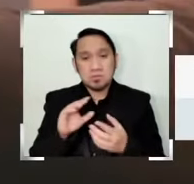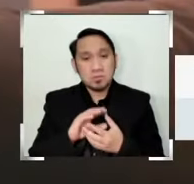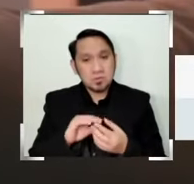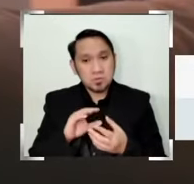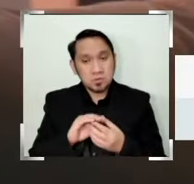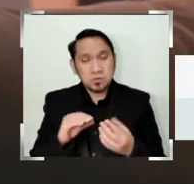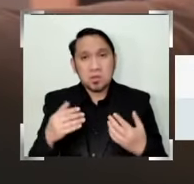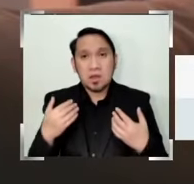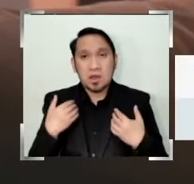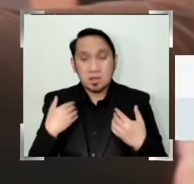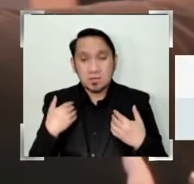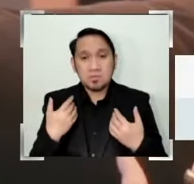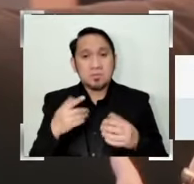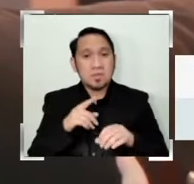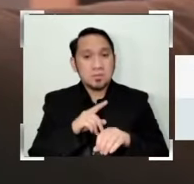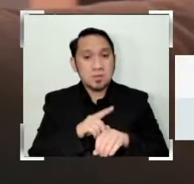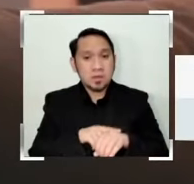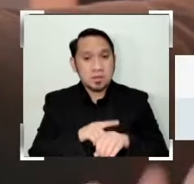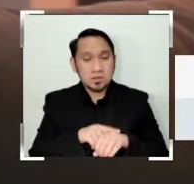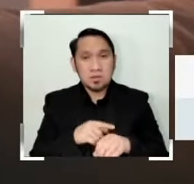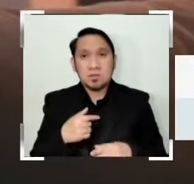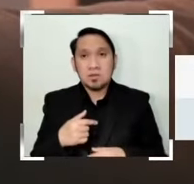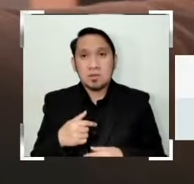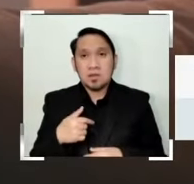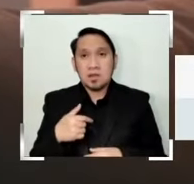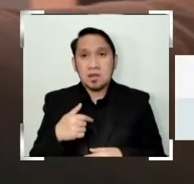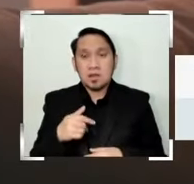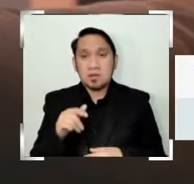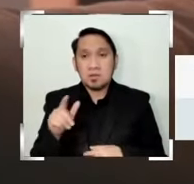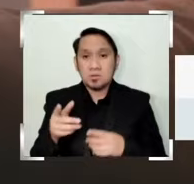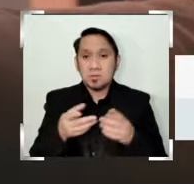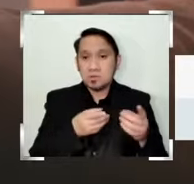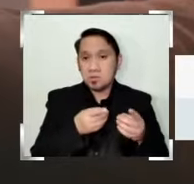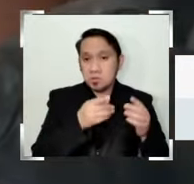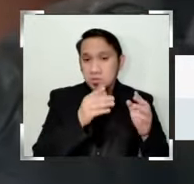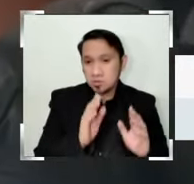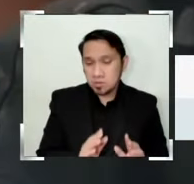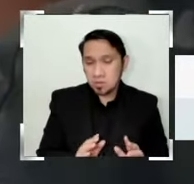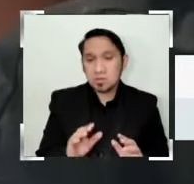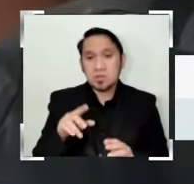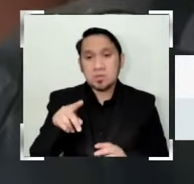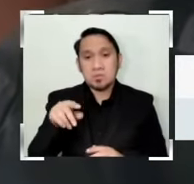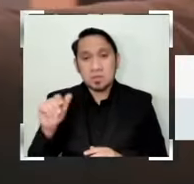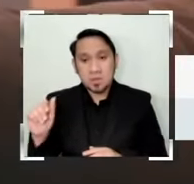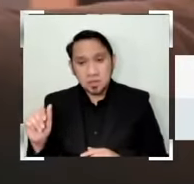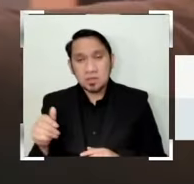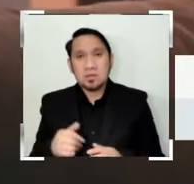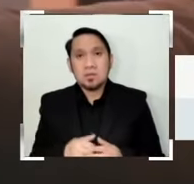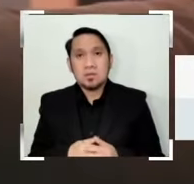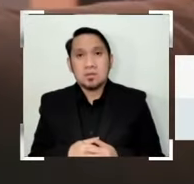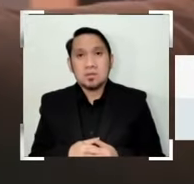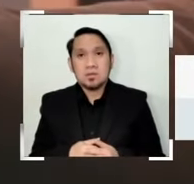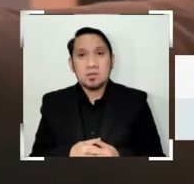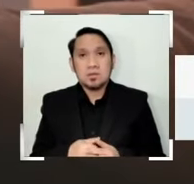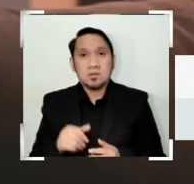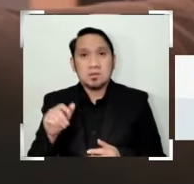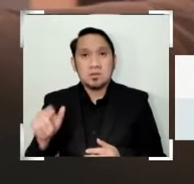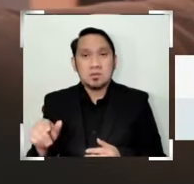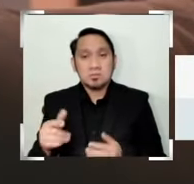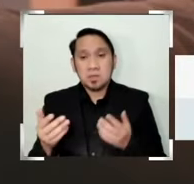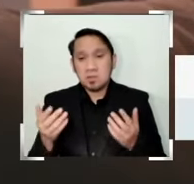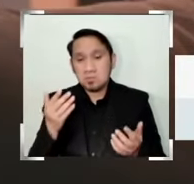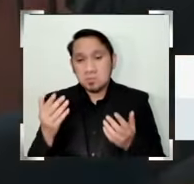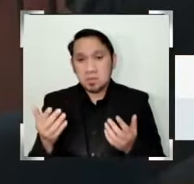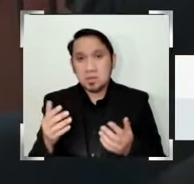pong mga times na I would talk to the director, I would talk to the PAs and be like, sa tingin ko po, hindi sasabihin